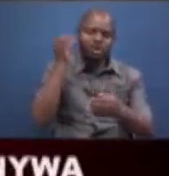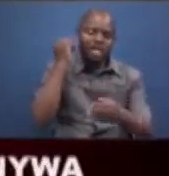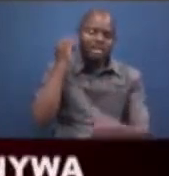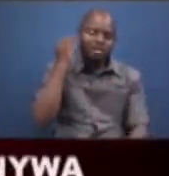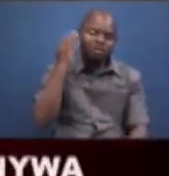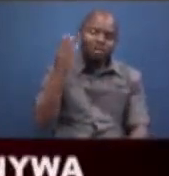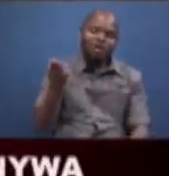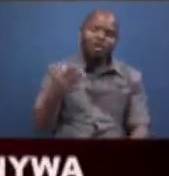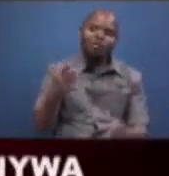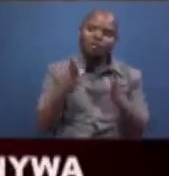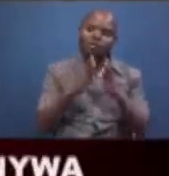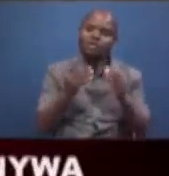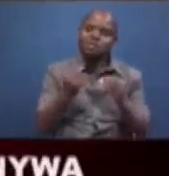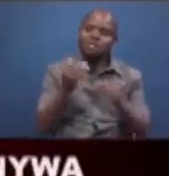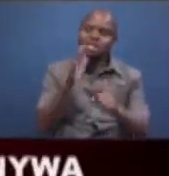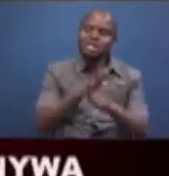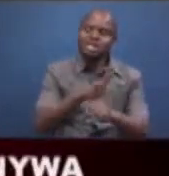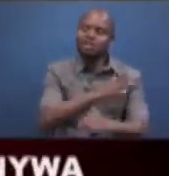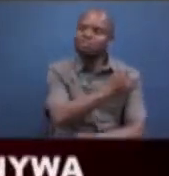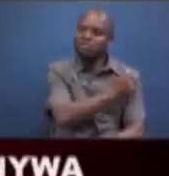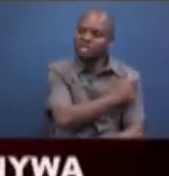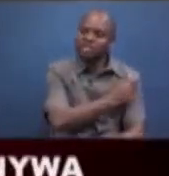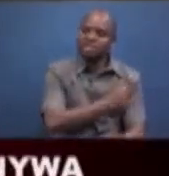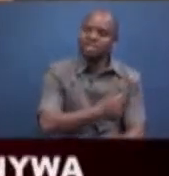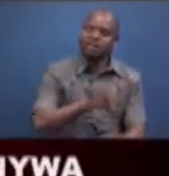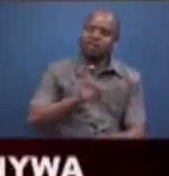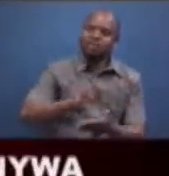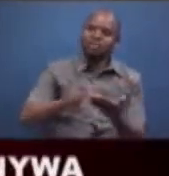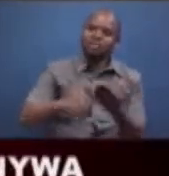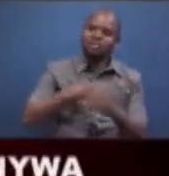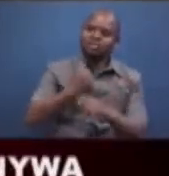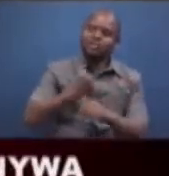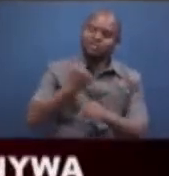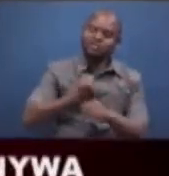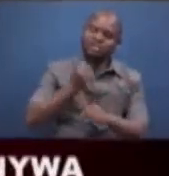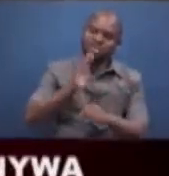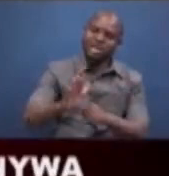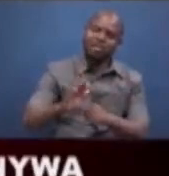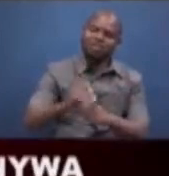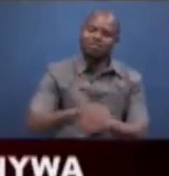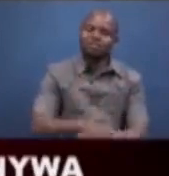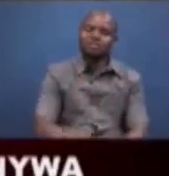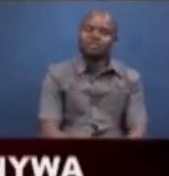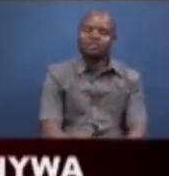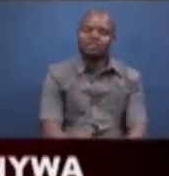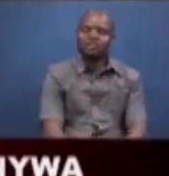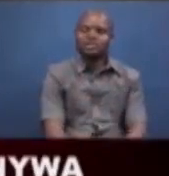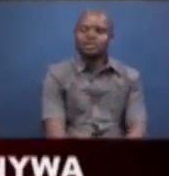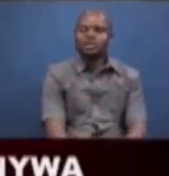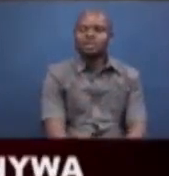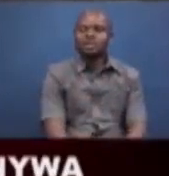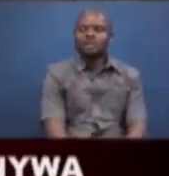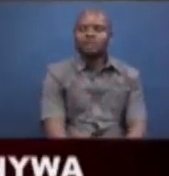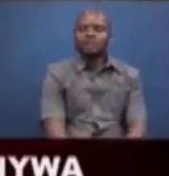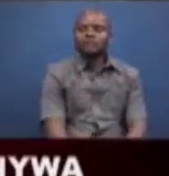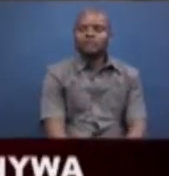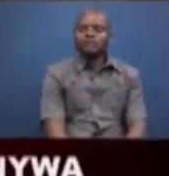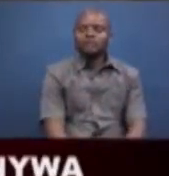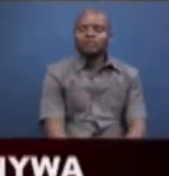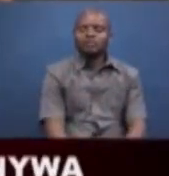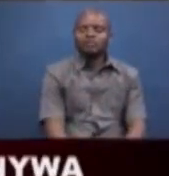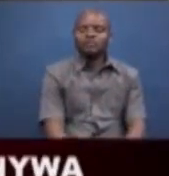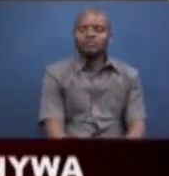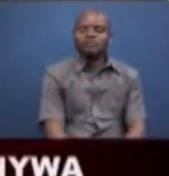Wakiugua hawa watapoteza pesa nyingi hospitali, watashindwa kufanya shughuli zao za kiuchumi. Tuna